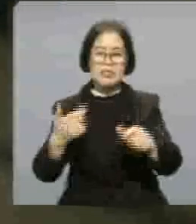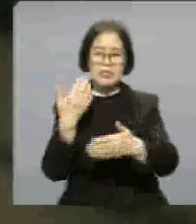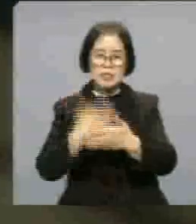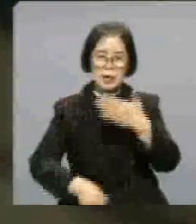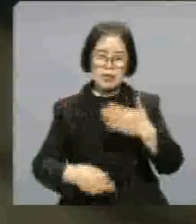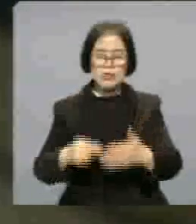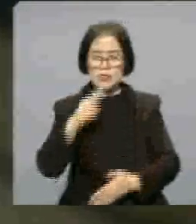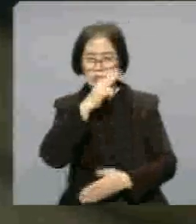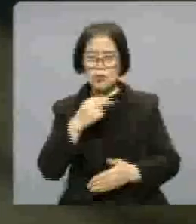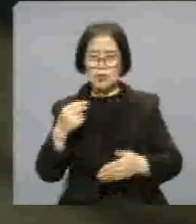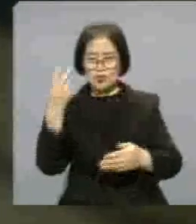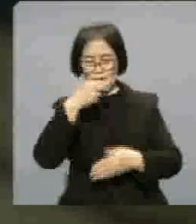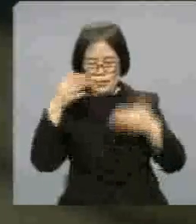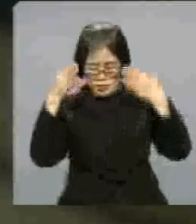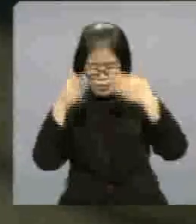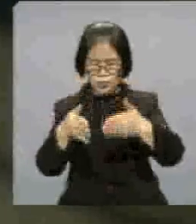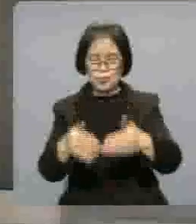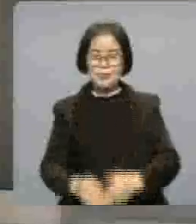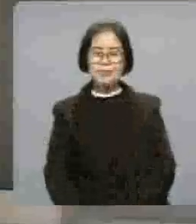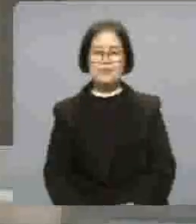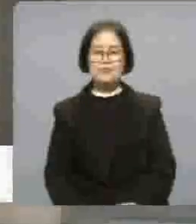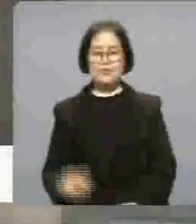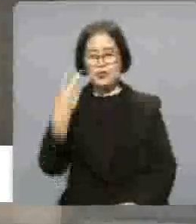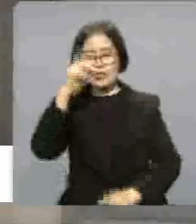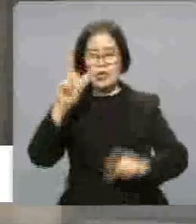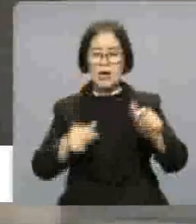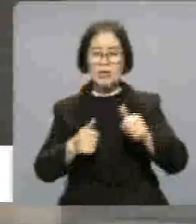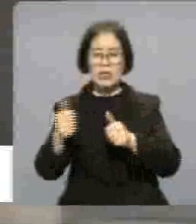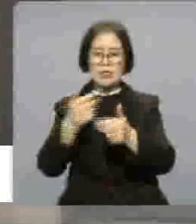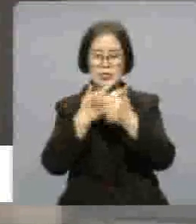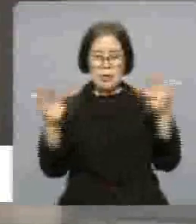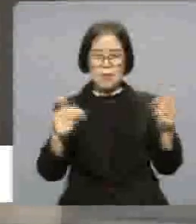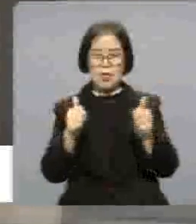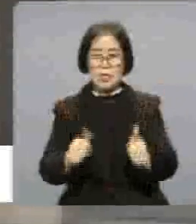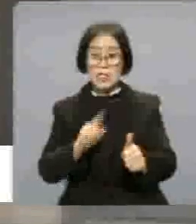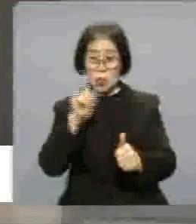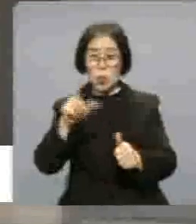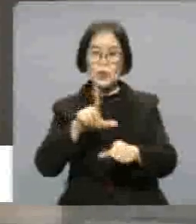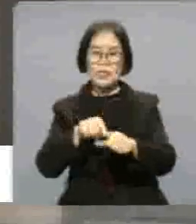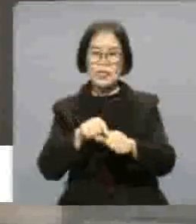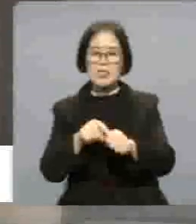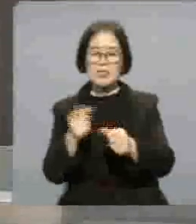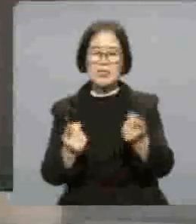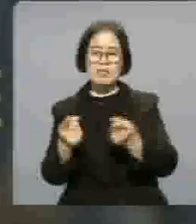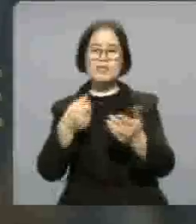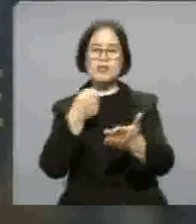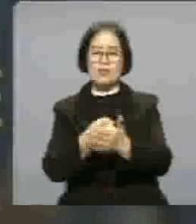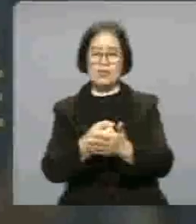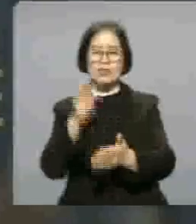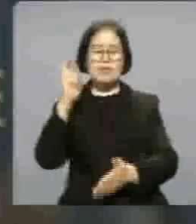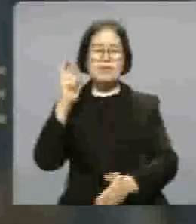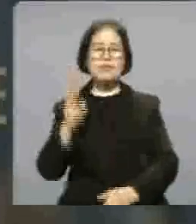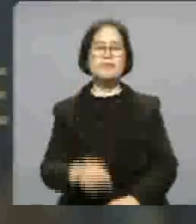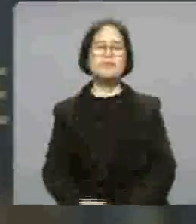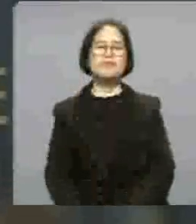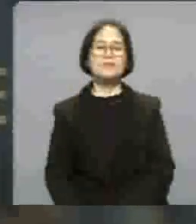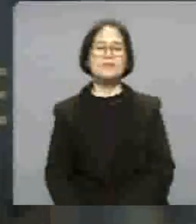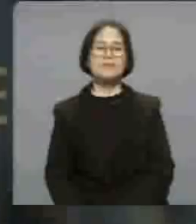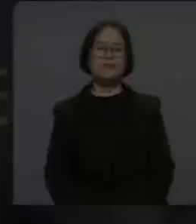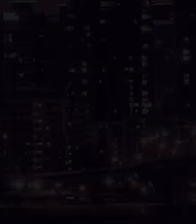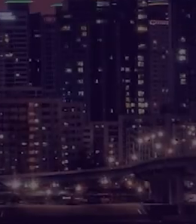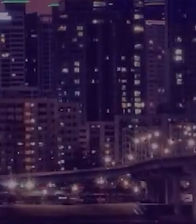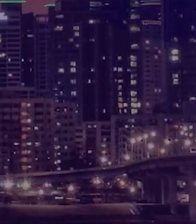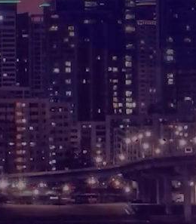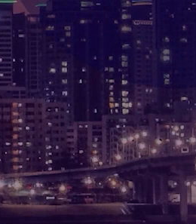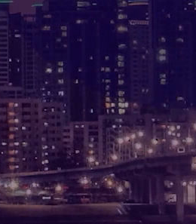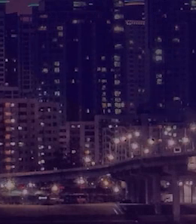집중하고 있습니다. 수사 상황에 따라 이 대표 기소 시기 등도 정해질 것으로 보입니다. OBS 뉴스 이상호입니다.